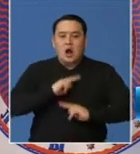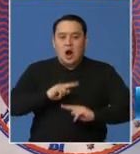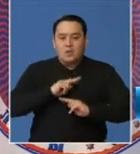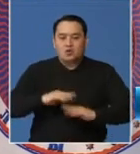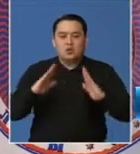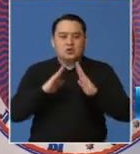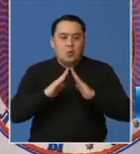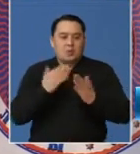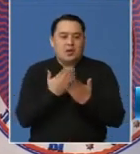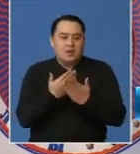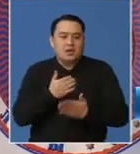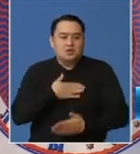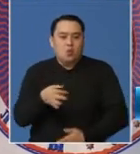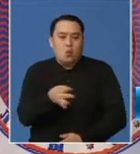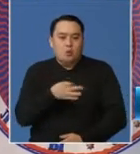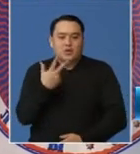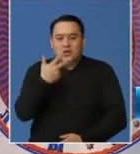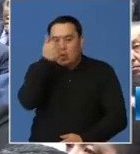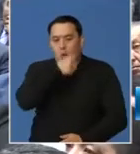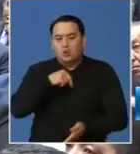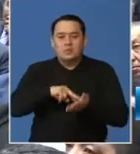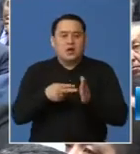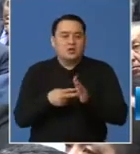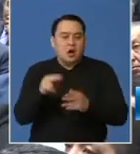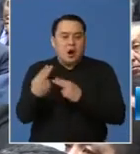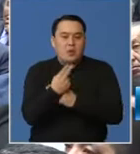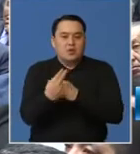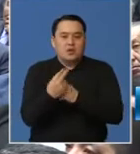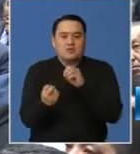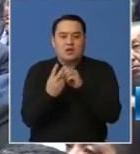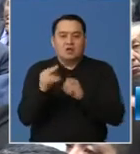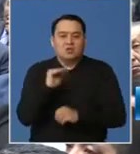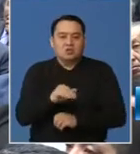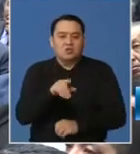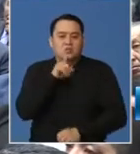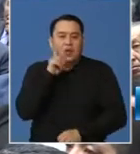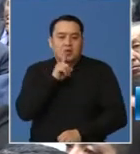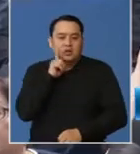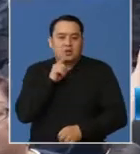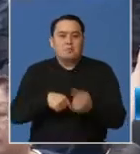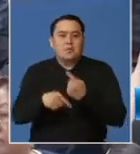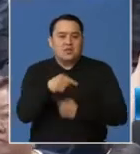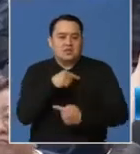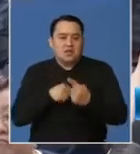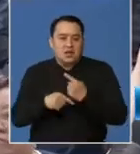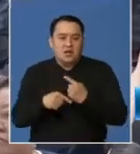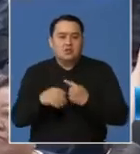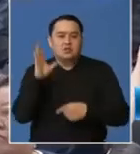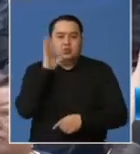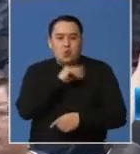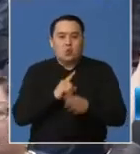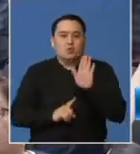и жилья. К примеру, в нашей области за 3 года планируется обучить 12 тысяч молодых ребят основам бизнеса. Так они